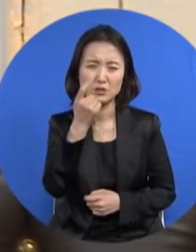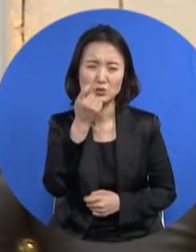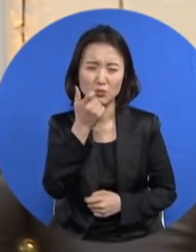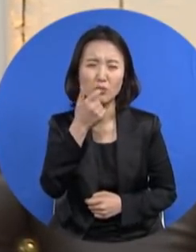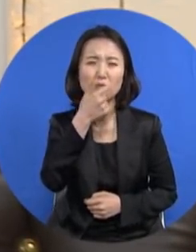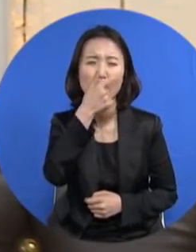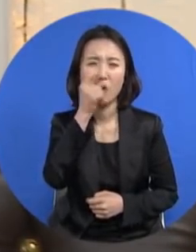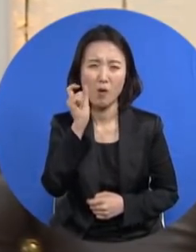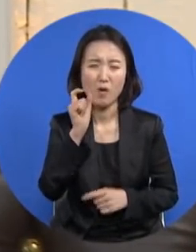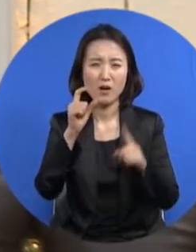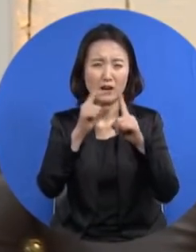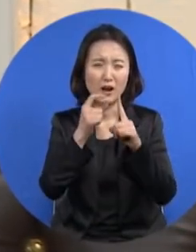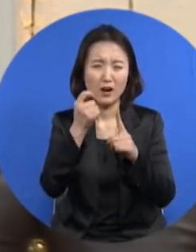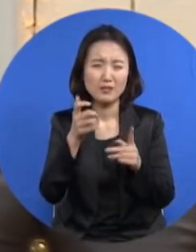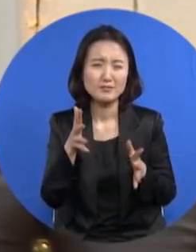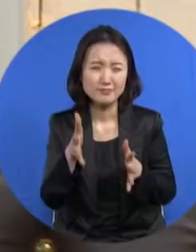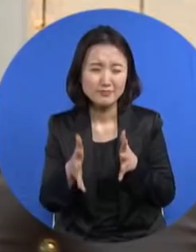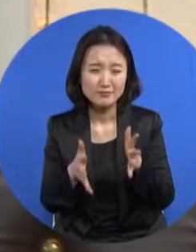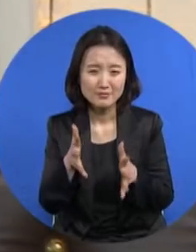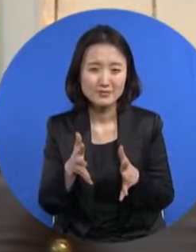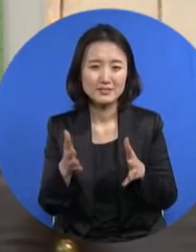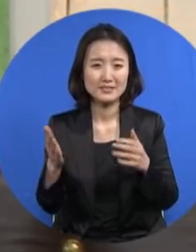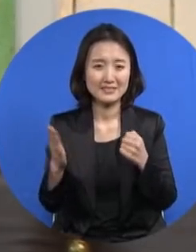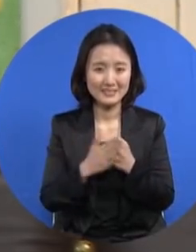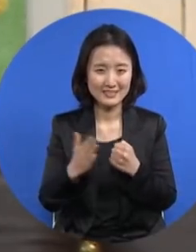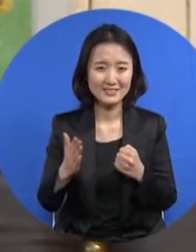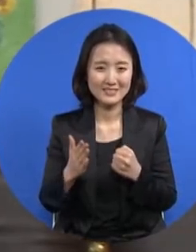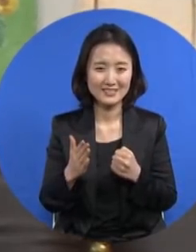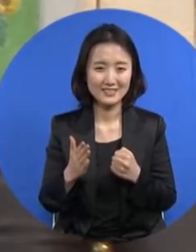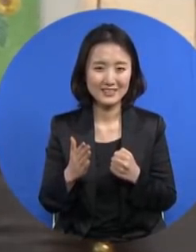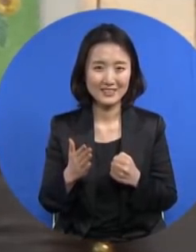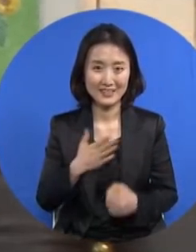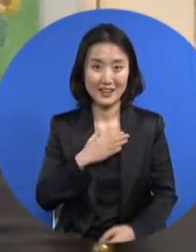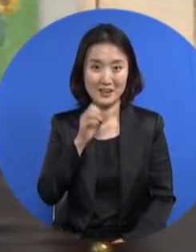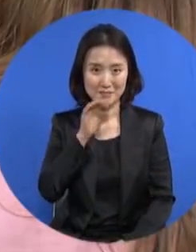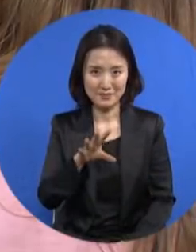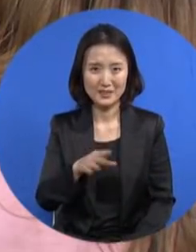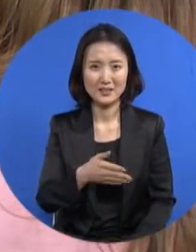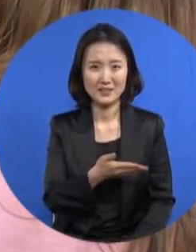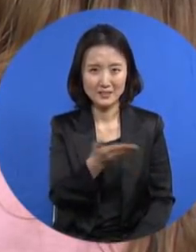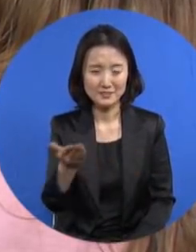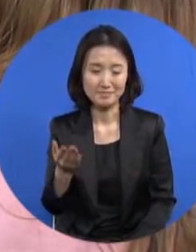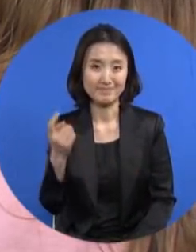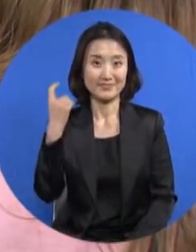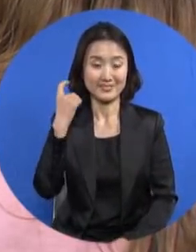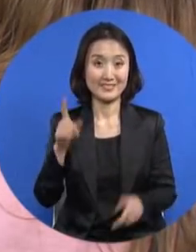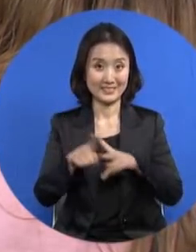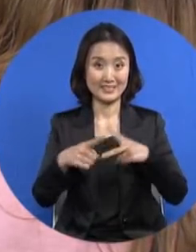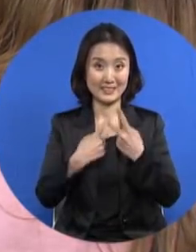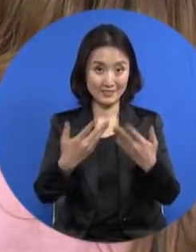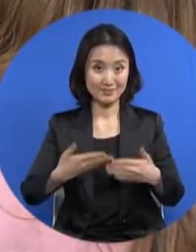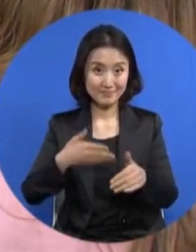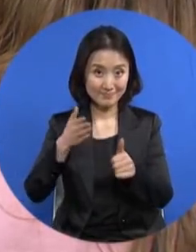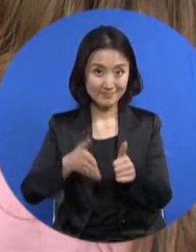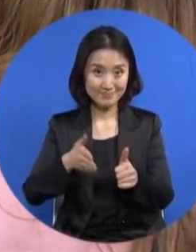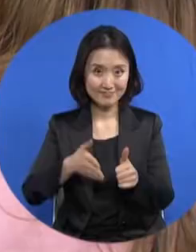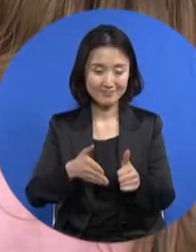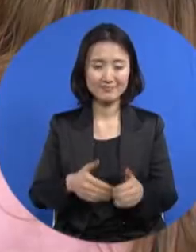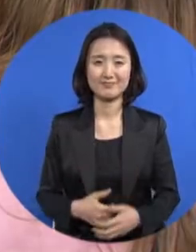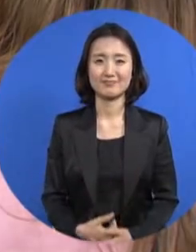좀 하고 말하면 하고 알아들어 주실 거죠? 네. 네, 감사합니다.